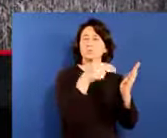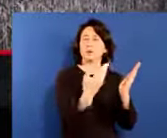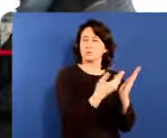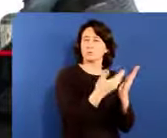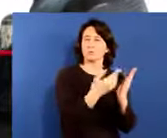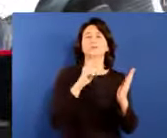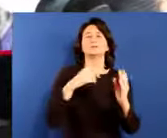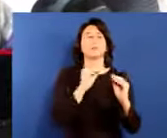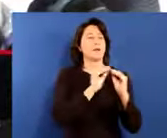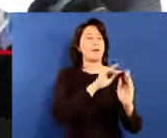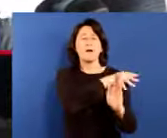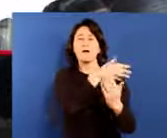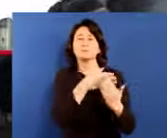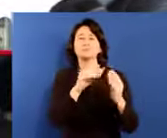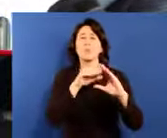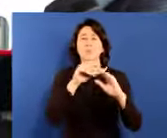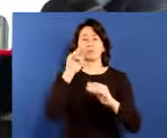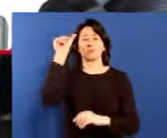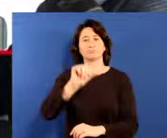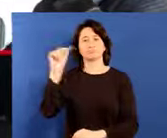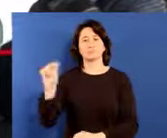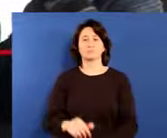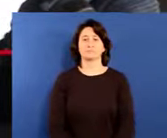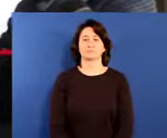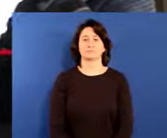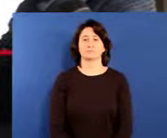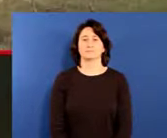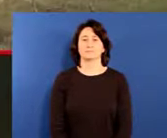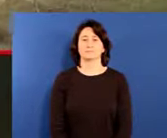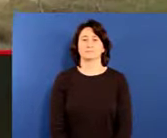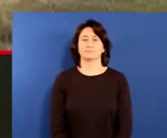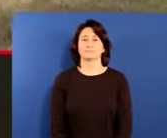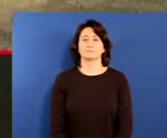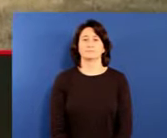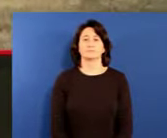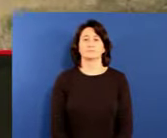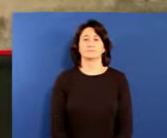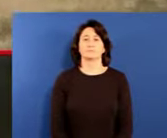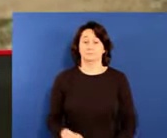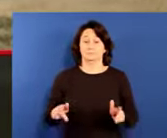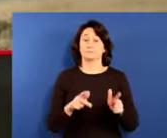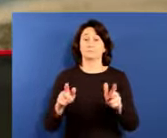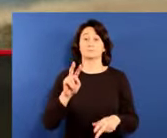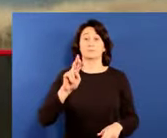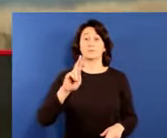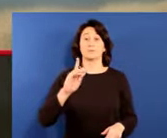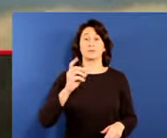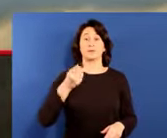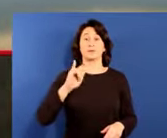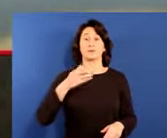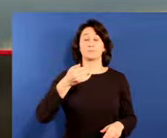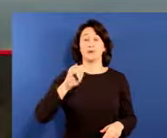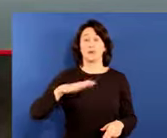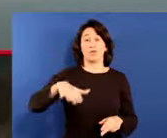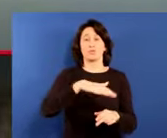Horrez gain, zirkuitu ornitologikoa egokitu da 2 behatokirekin, eta leku horietatik Urdaibaiko paduretako